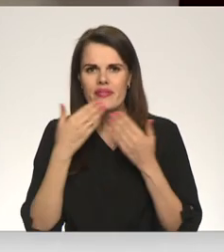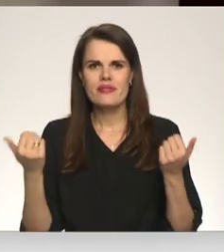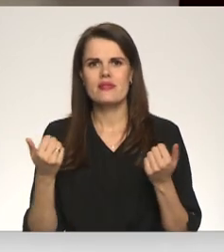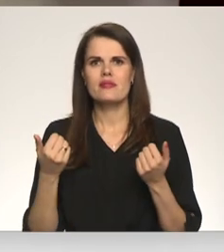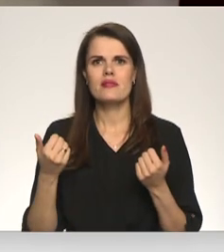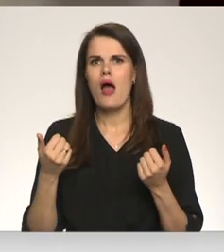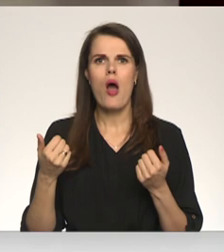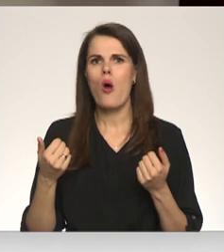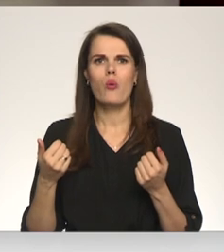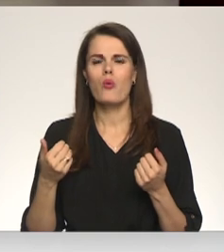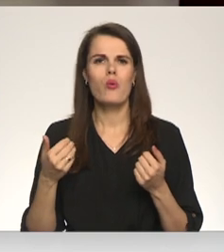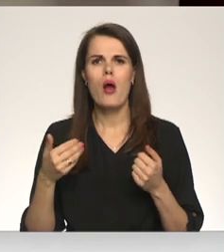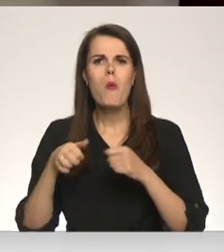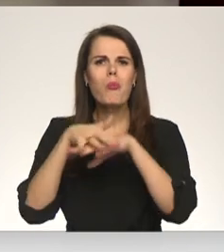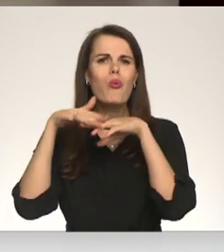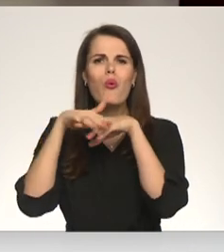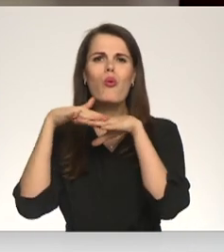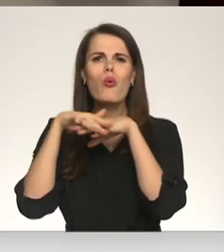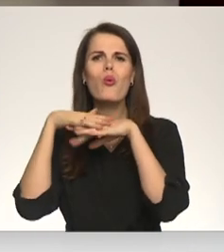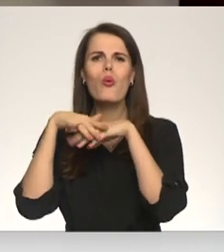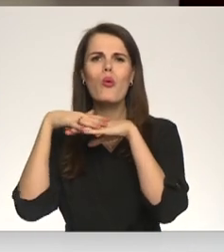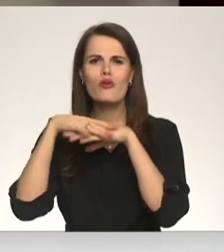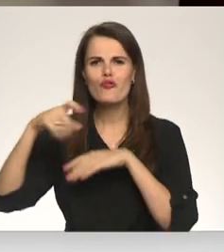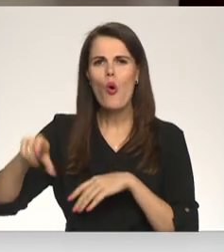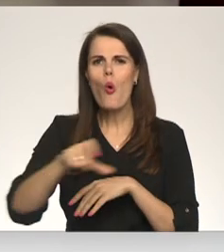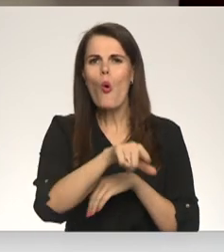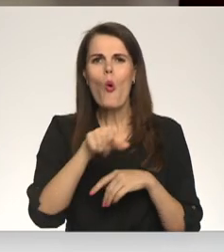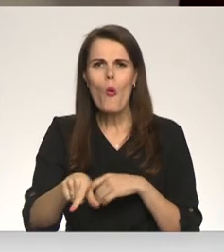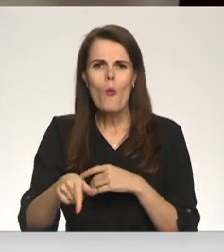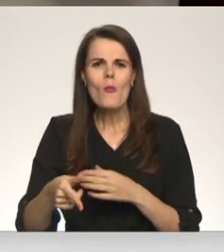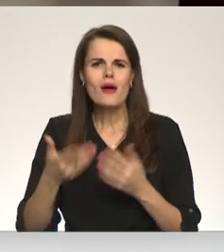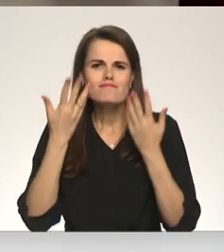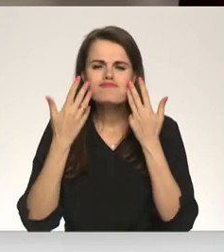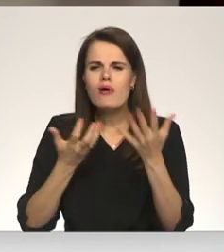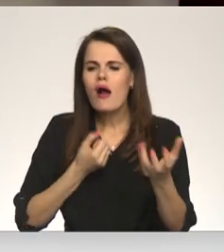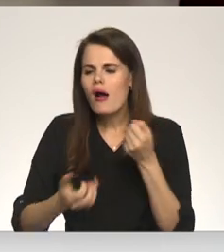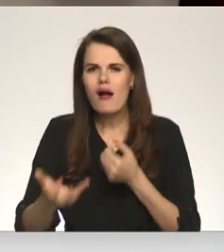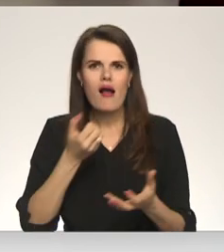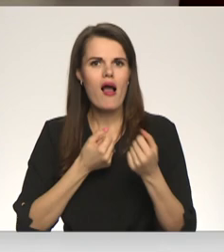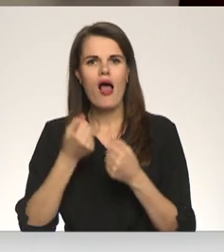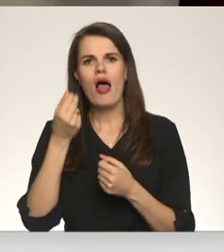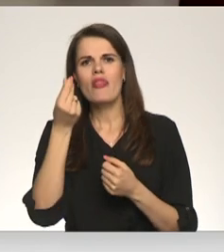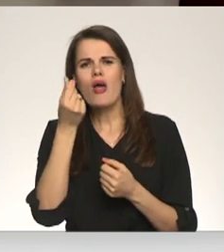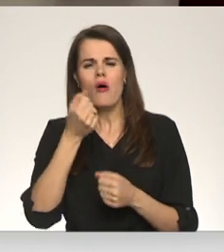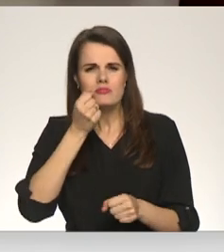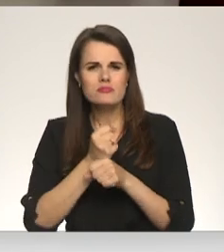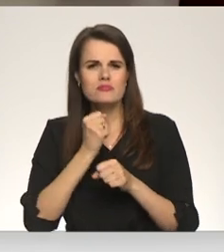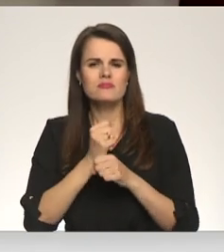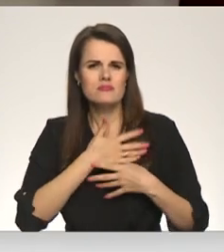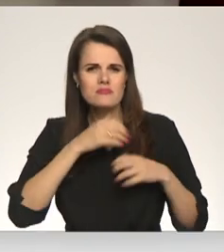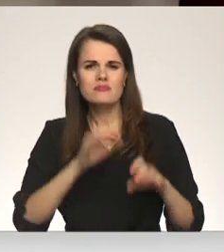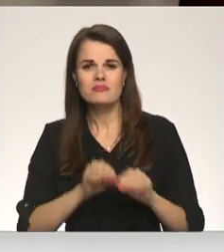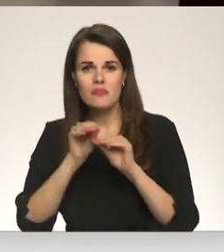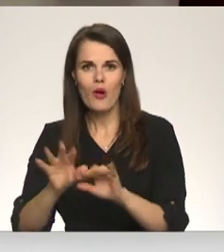ķīseļa upes ar manā krastiem, ja, kur ieguldot kaut kādu savu sūri grūti nopelnīto